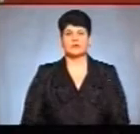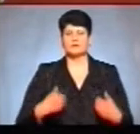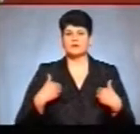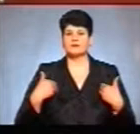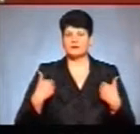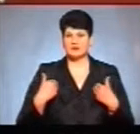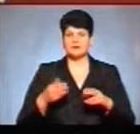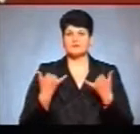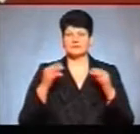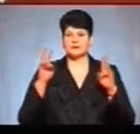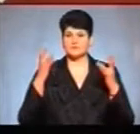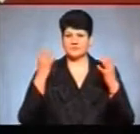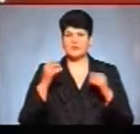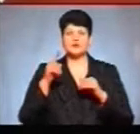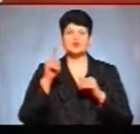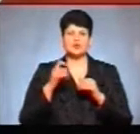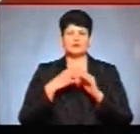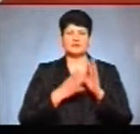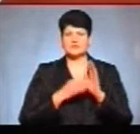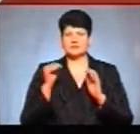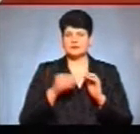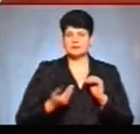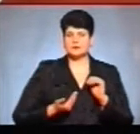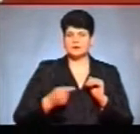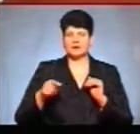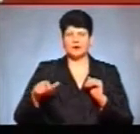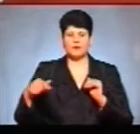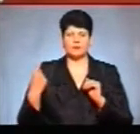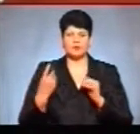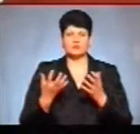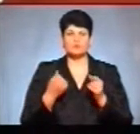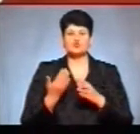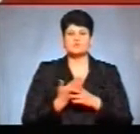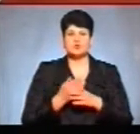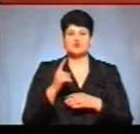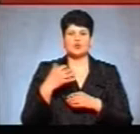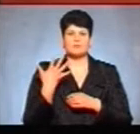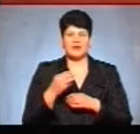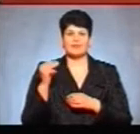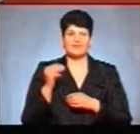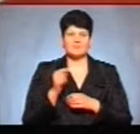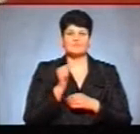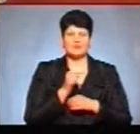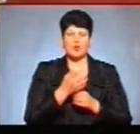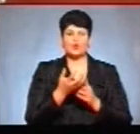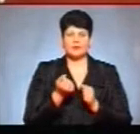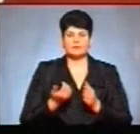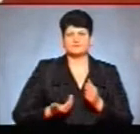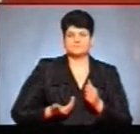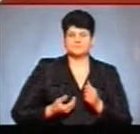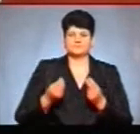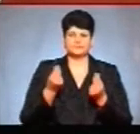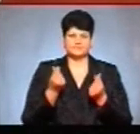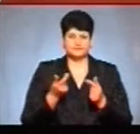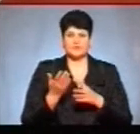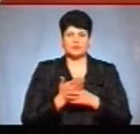вітання. В ефірі «Тема дня». 119 тисяч жителів області отримує субсидії. 105 тисяч із них отримує готівкову субсидію.